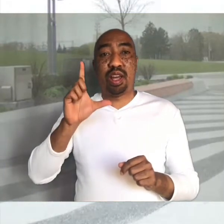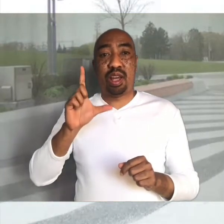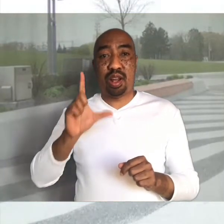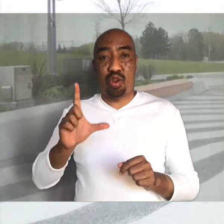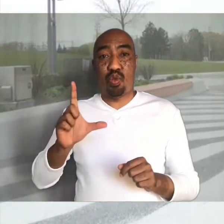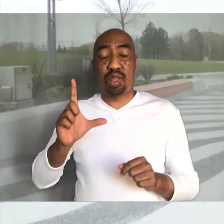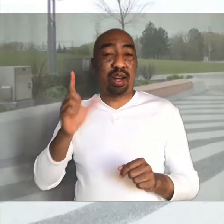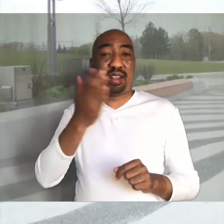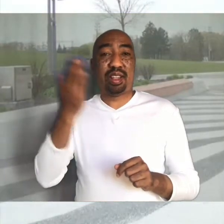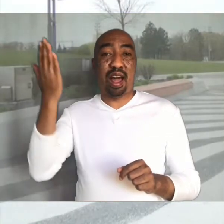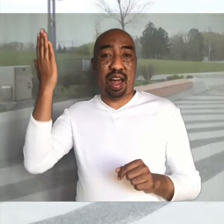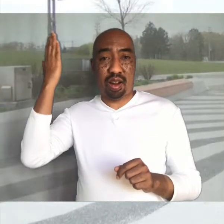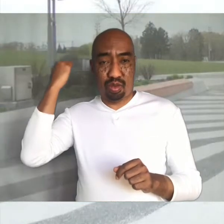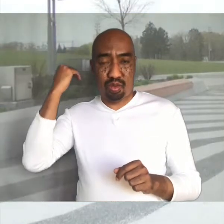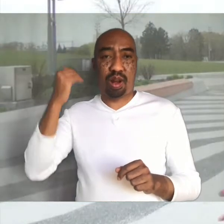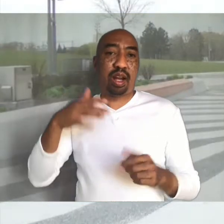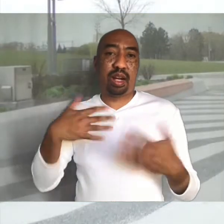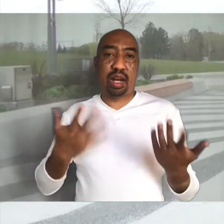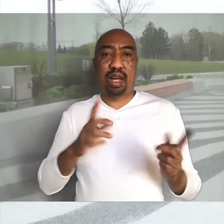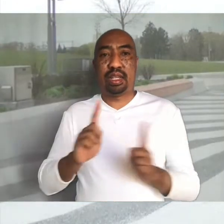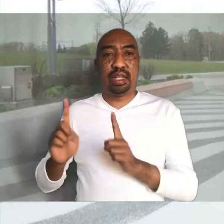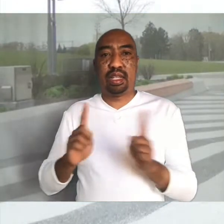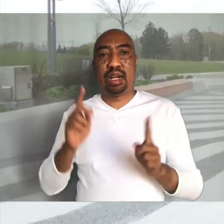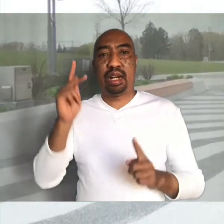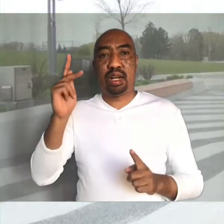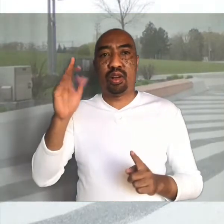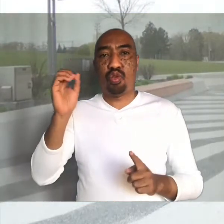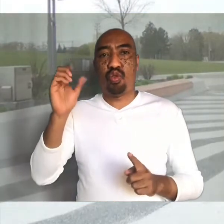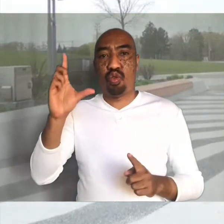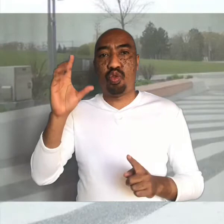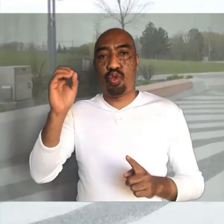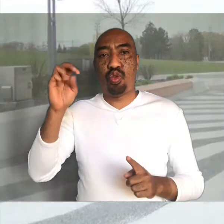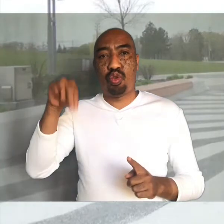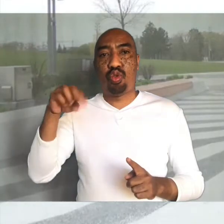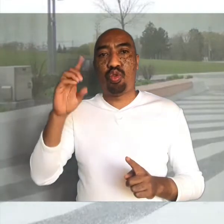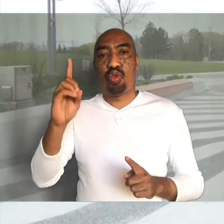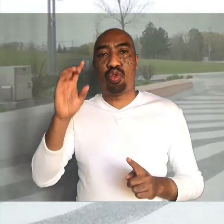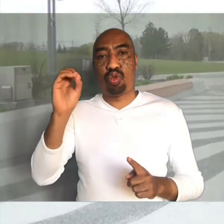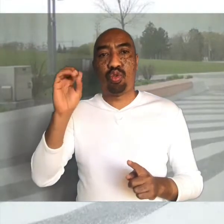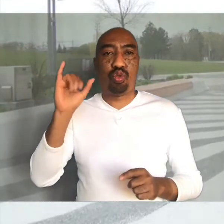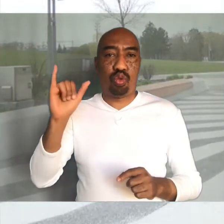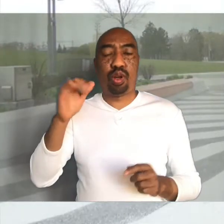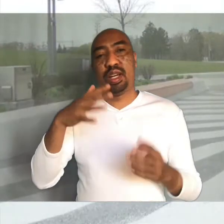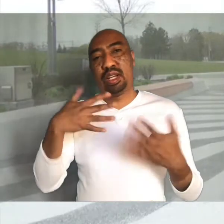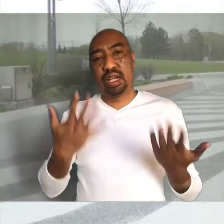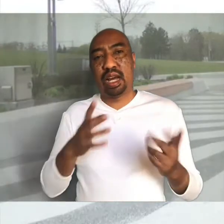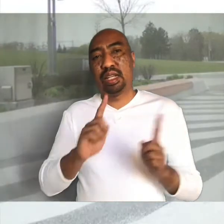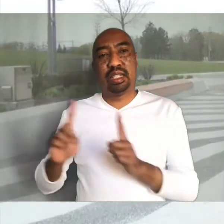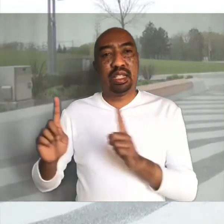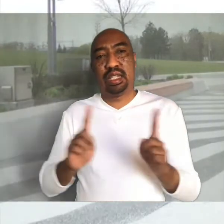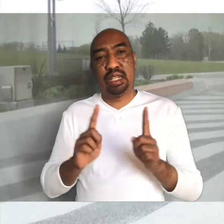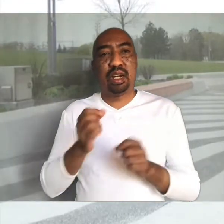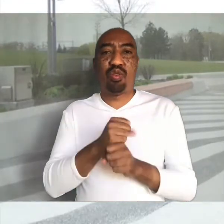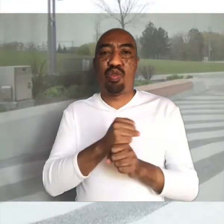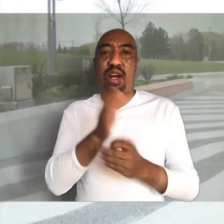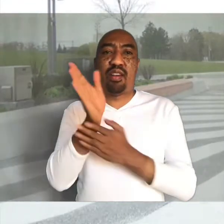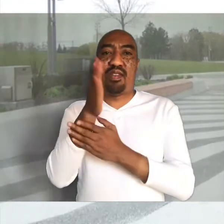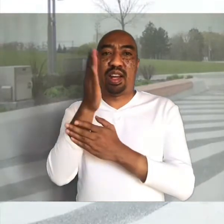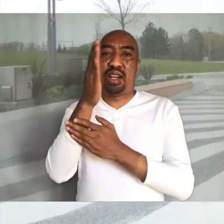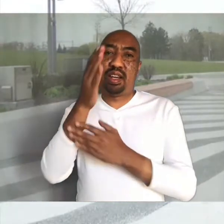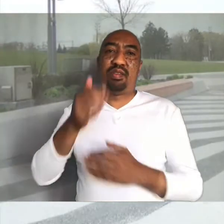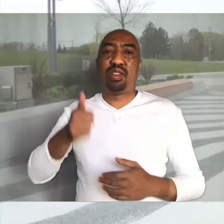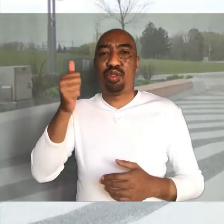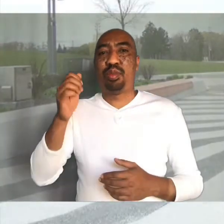FFPM izany, mety ho firana kolondoy izany, mety ho hira zay faneva nafantarana